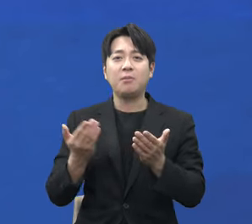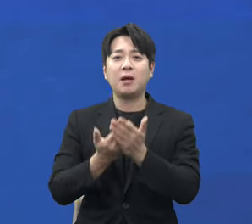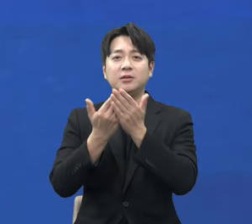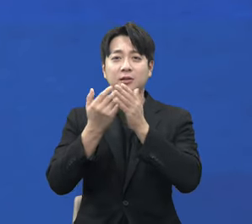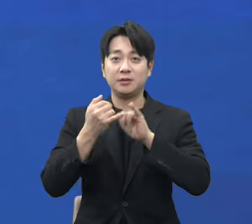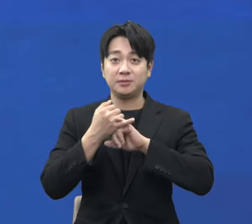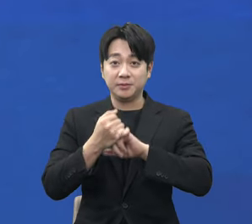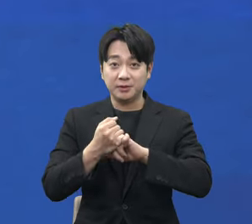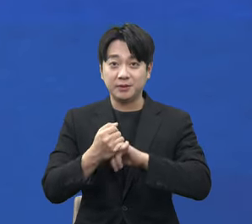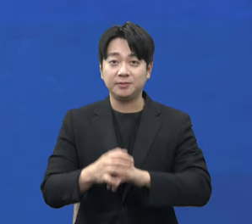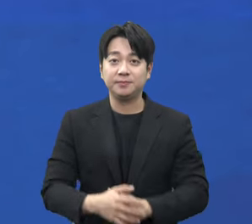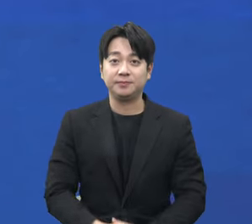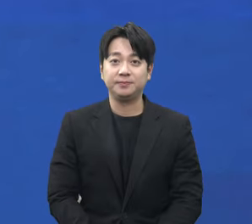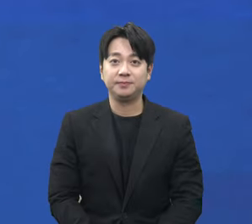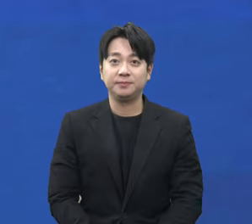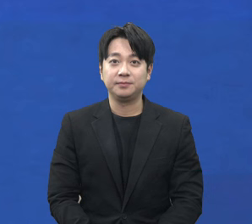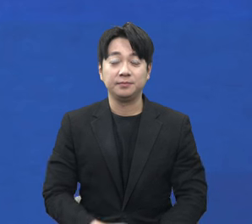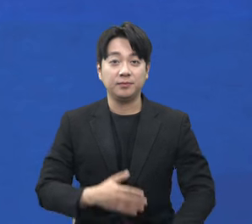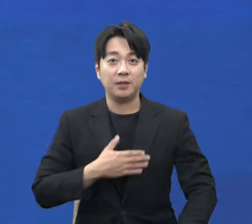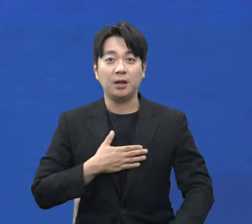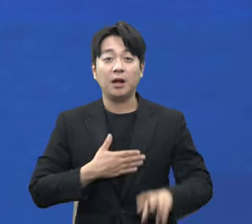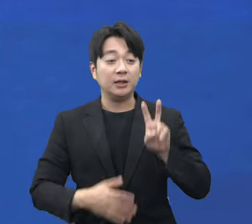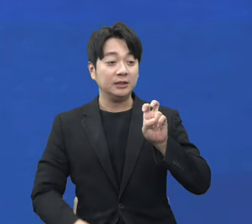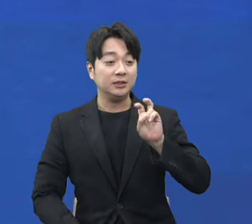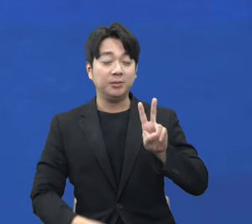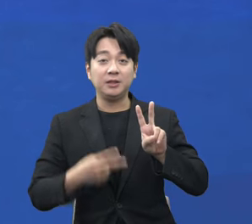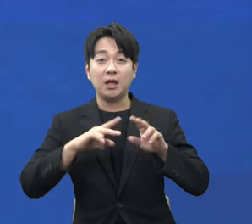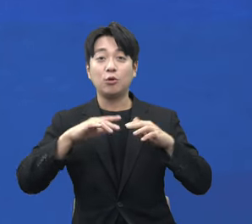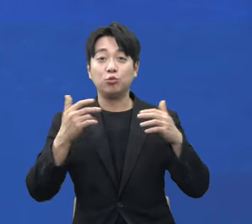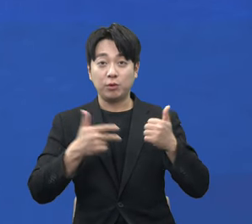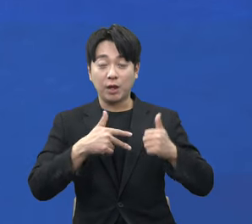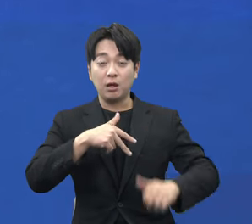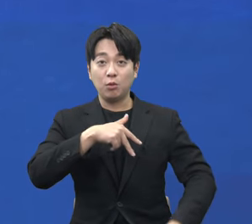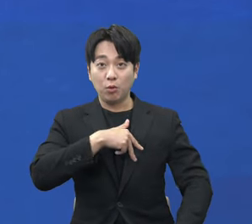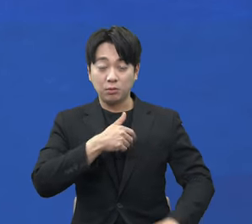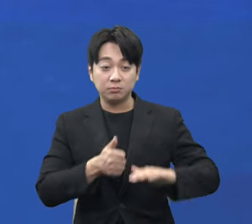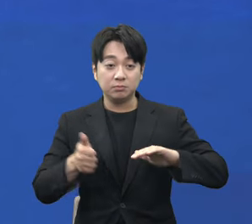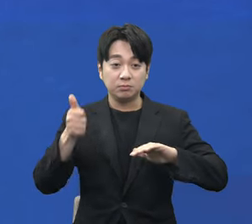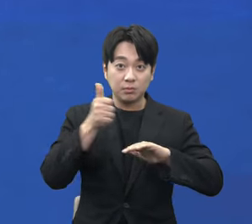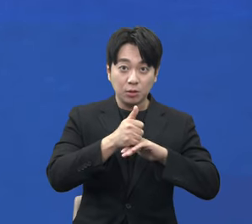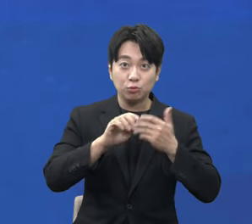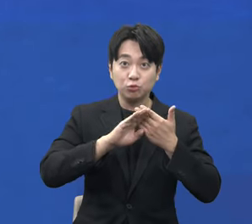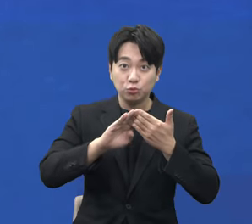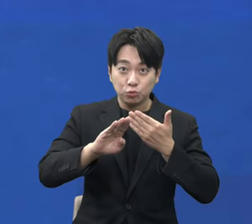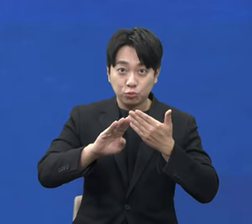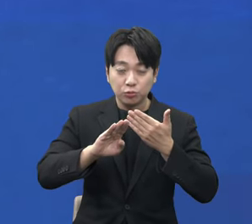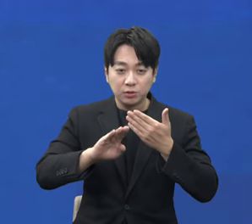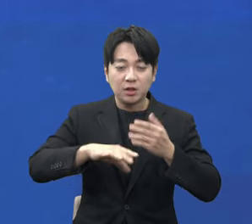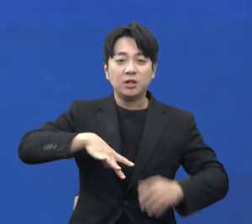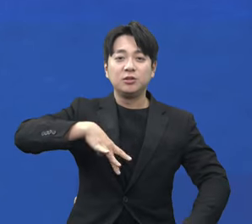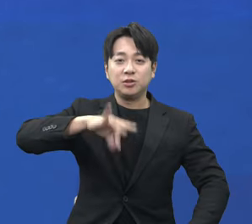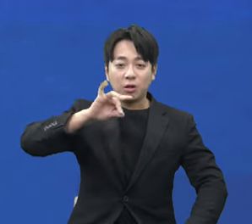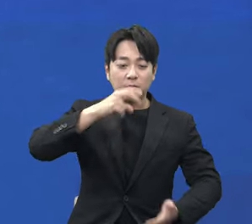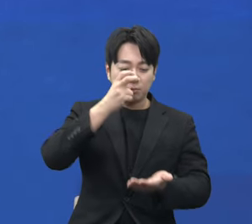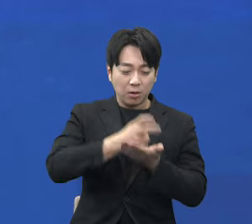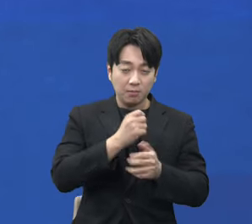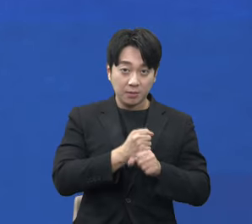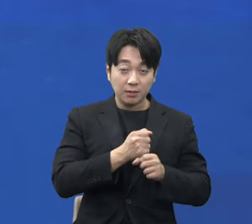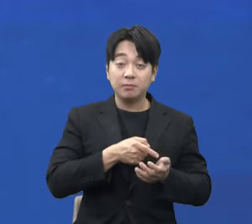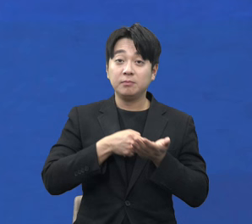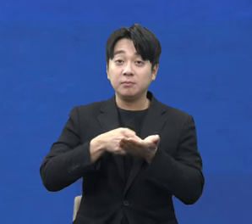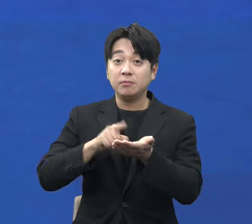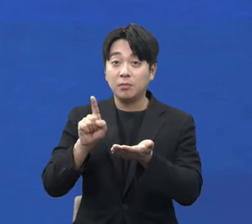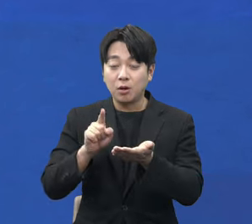이끌어내겠습니다. 제가 22대 국회에 들어와서 첫 번째 1호 법안, 소상공인